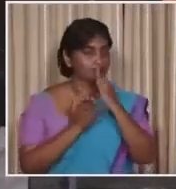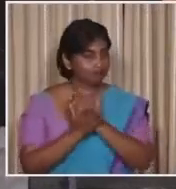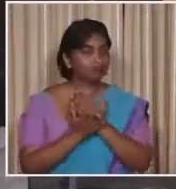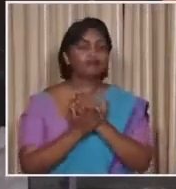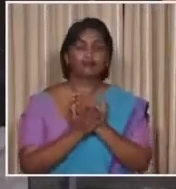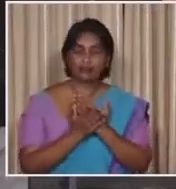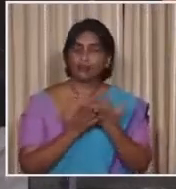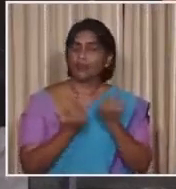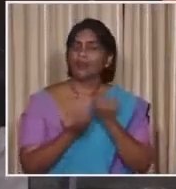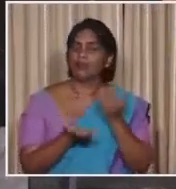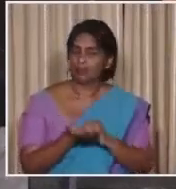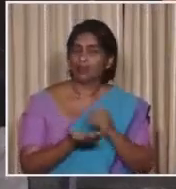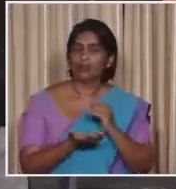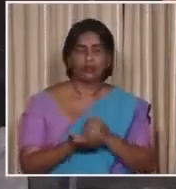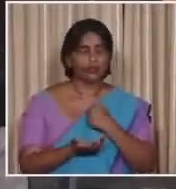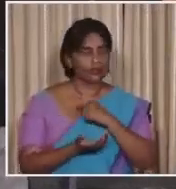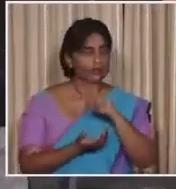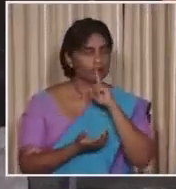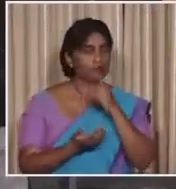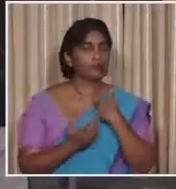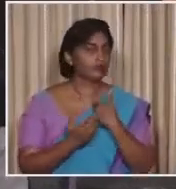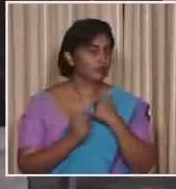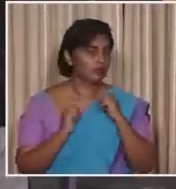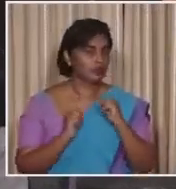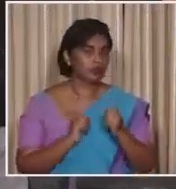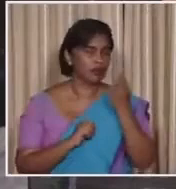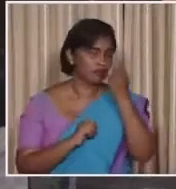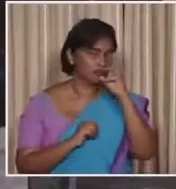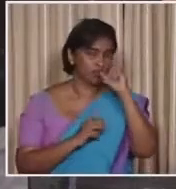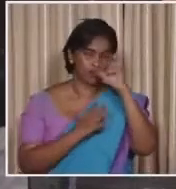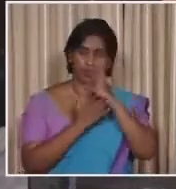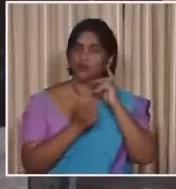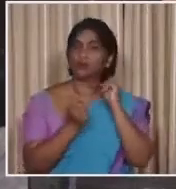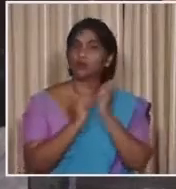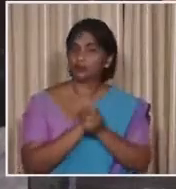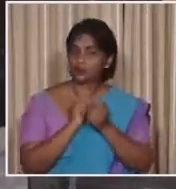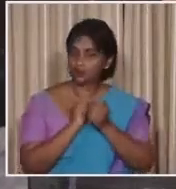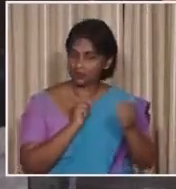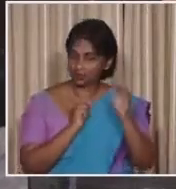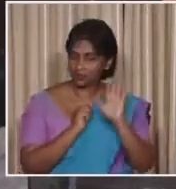வலியுறுத்துகின்றோம். ஏனென்றால் எங்கள் 13வது திருத்த சட்டத்தின் ஊடாக